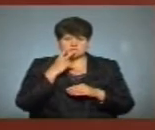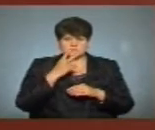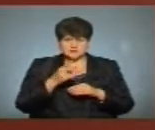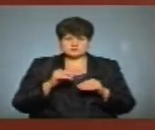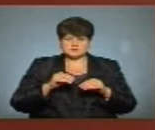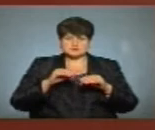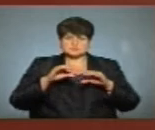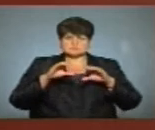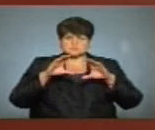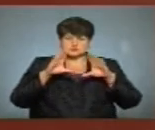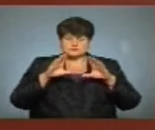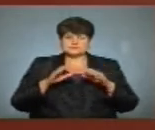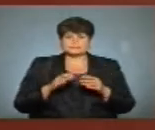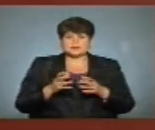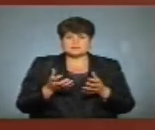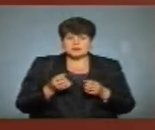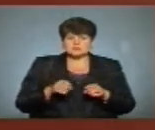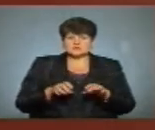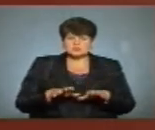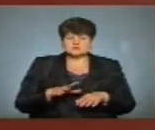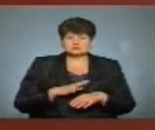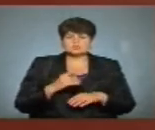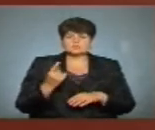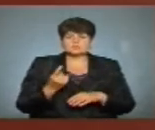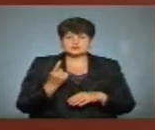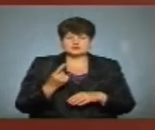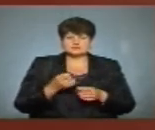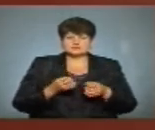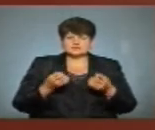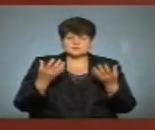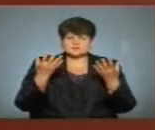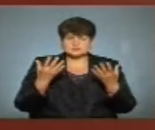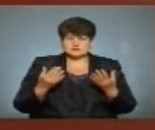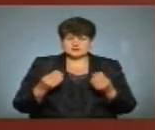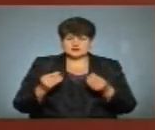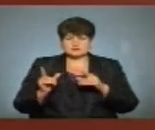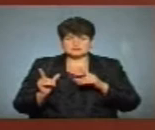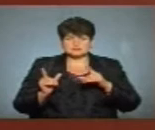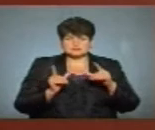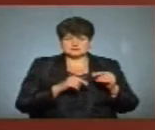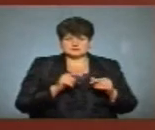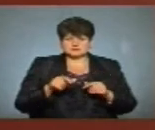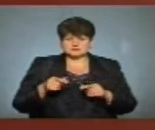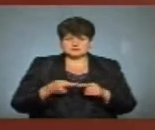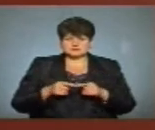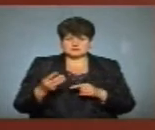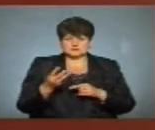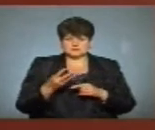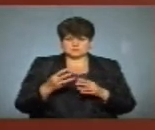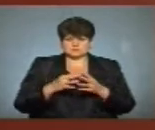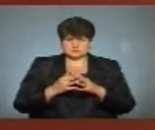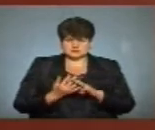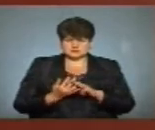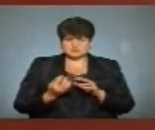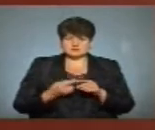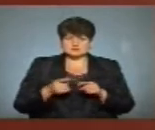вона збільшується. Прийнято рішення було єдине, щоб в світлу пору дня евакуювати людей з цих трьох вказаних сіл.